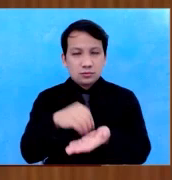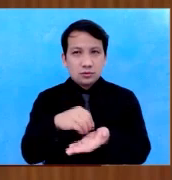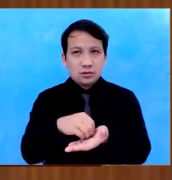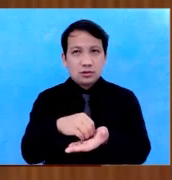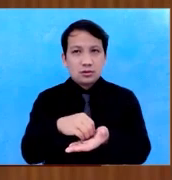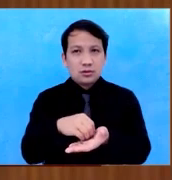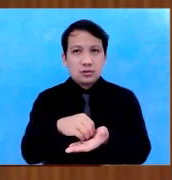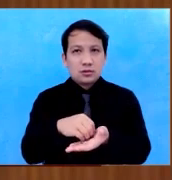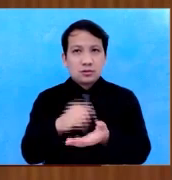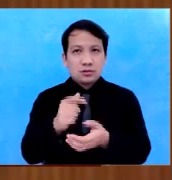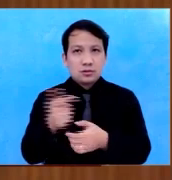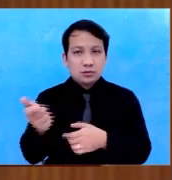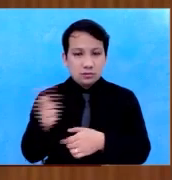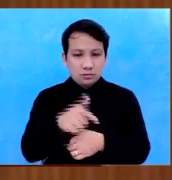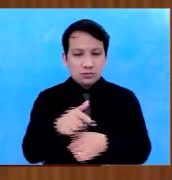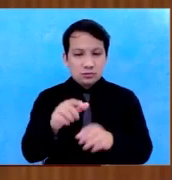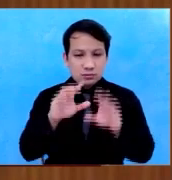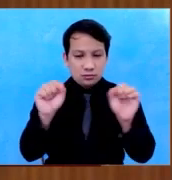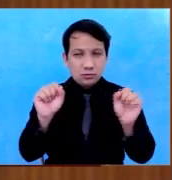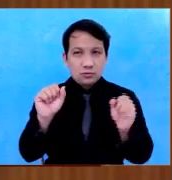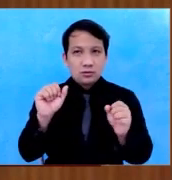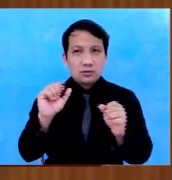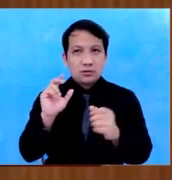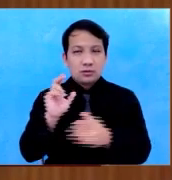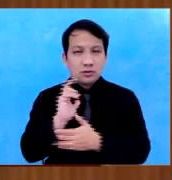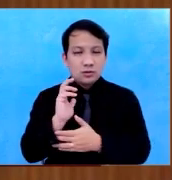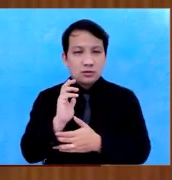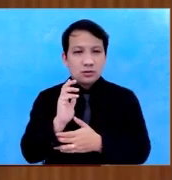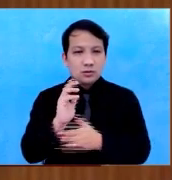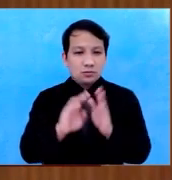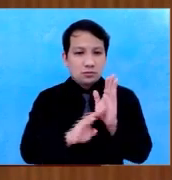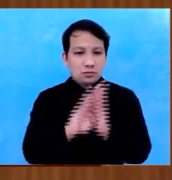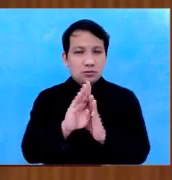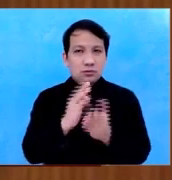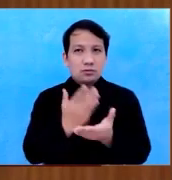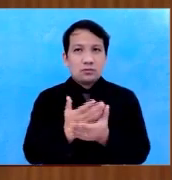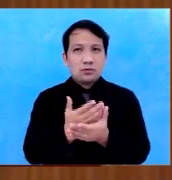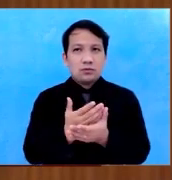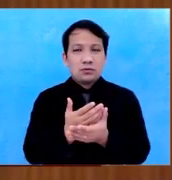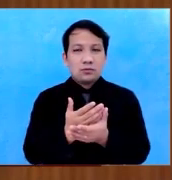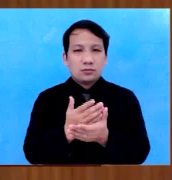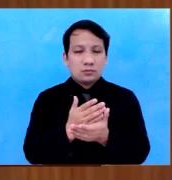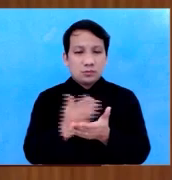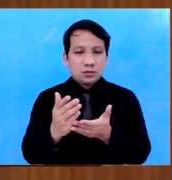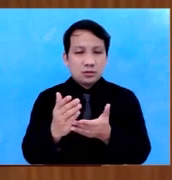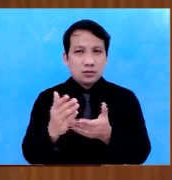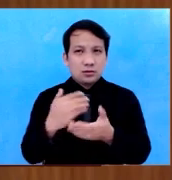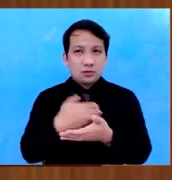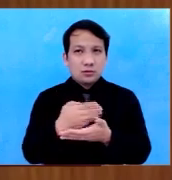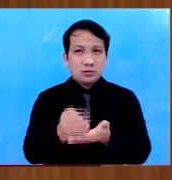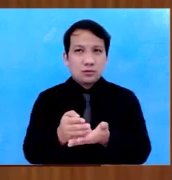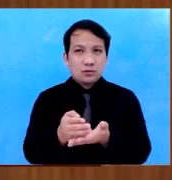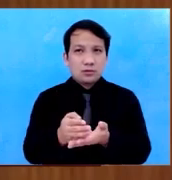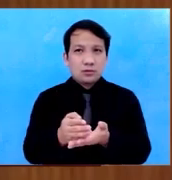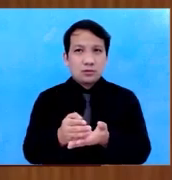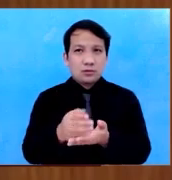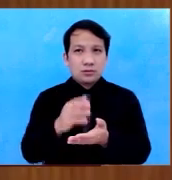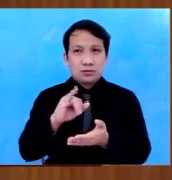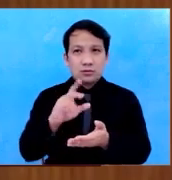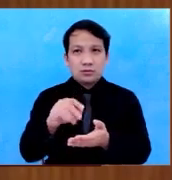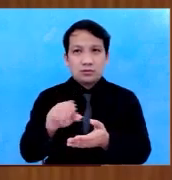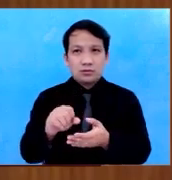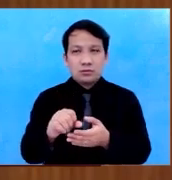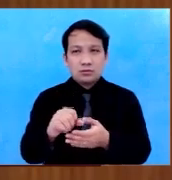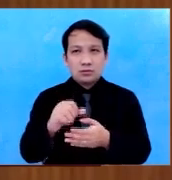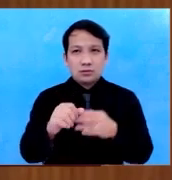ipinamana ng nakaraang administrasyon. Pinalobo pa ang lump sum funds gaya ng sip-sip, pork sa forma